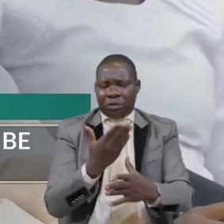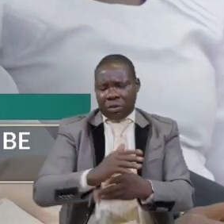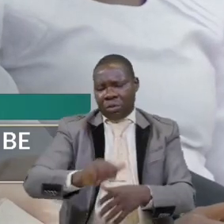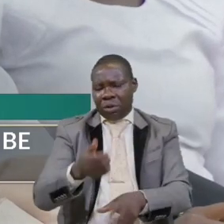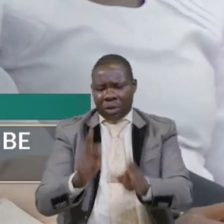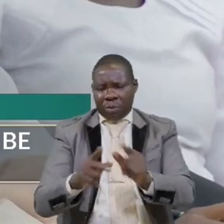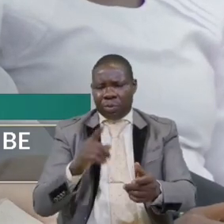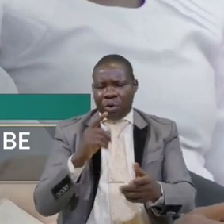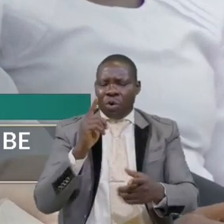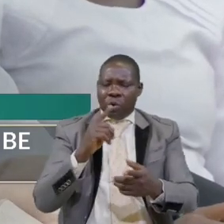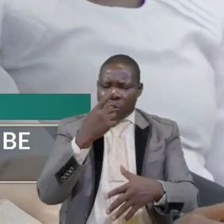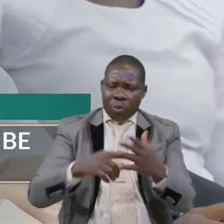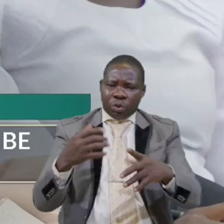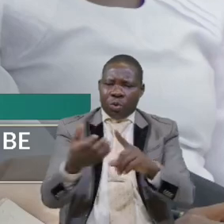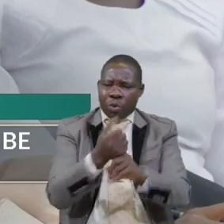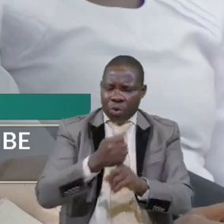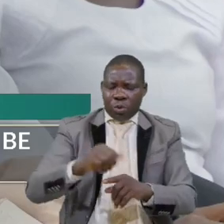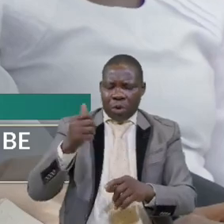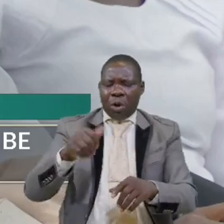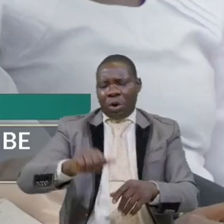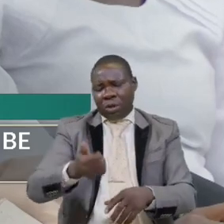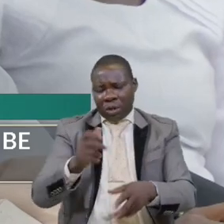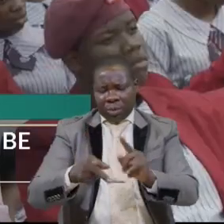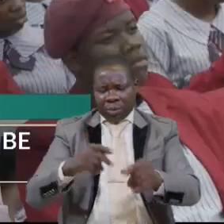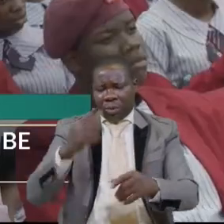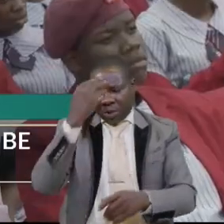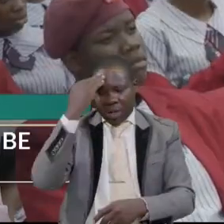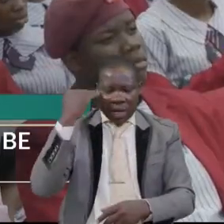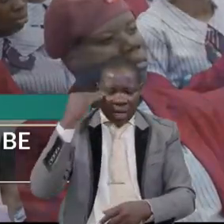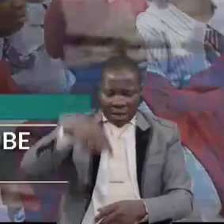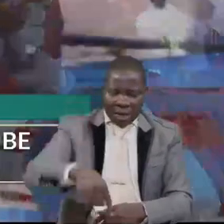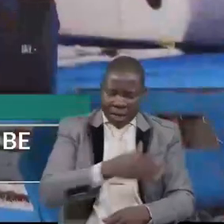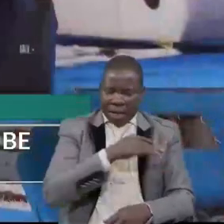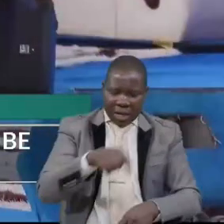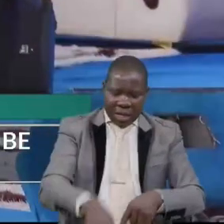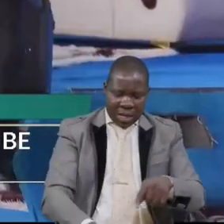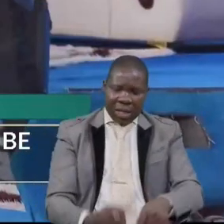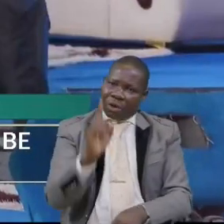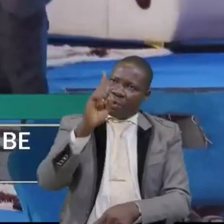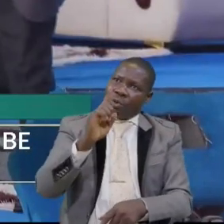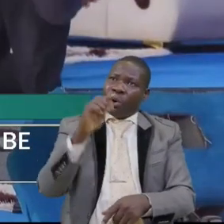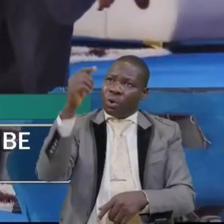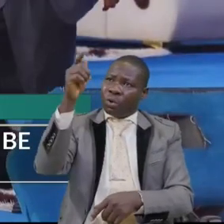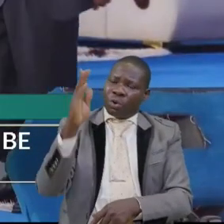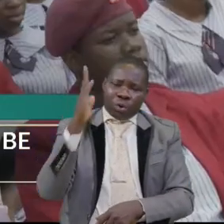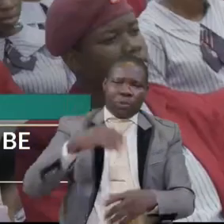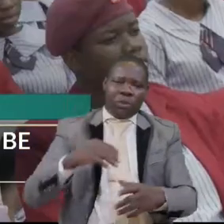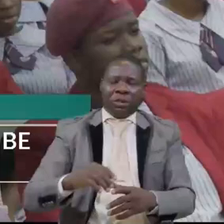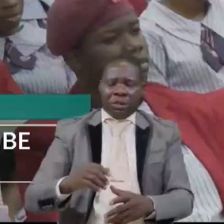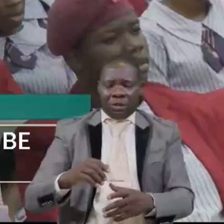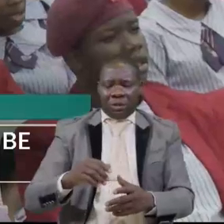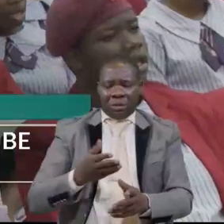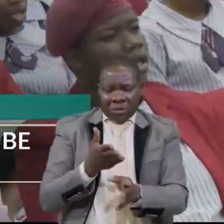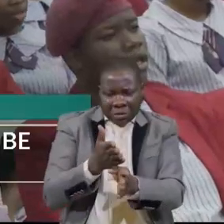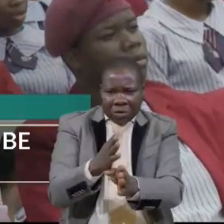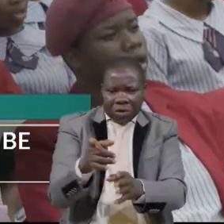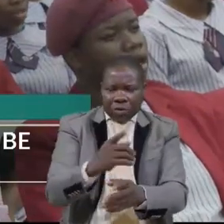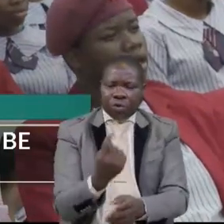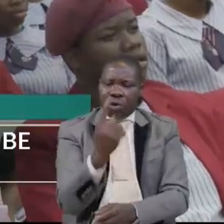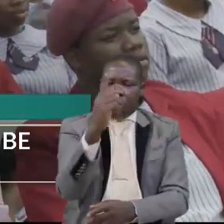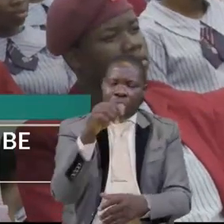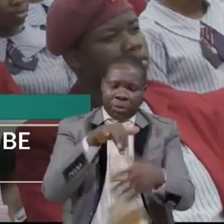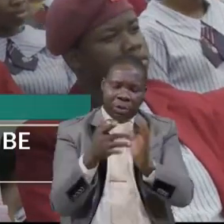autres, la tête baissée, le Seigneur va t'élever. Le Seigneur va